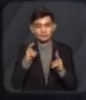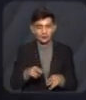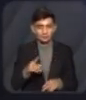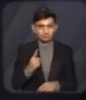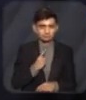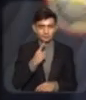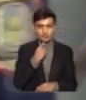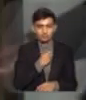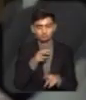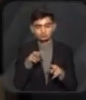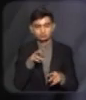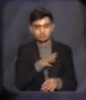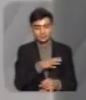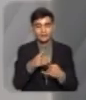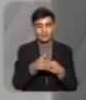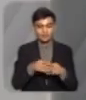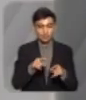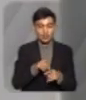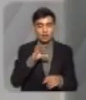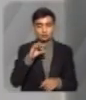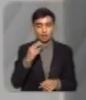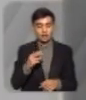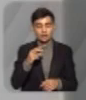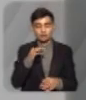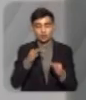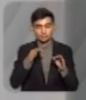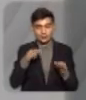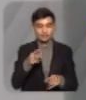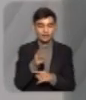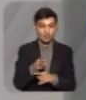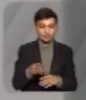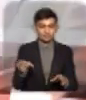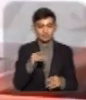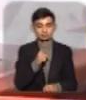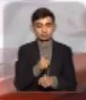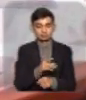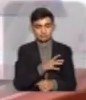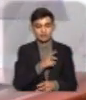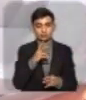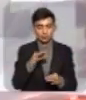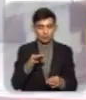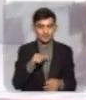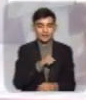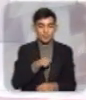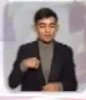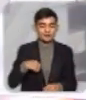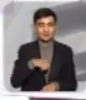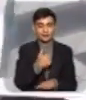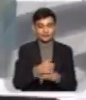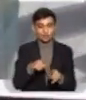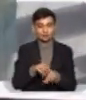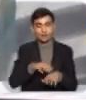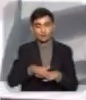жасақ қызметкерлері күзетіп тұрды. Сот залында түсірілімге мүлдем рұқсат берілмеді. Бірақ ең бастысы халықтың